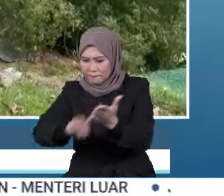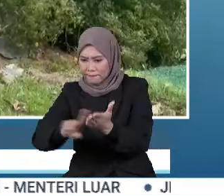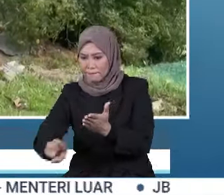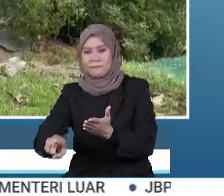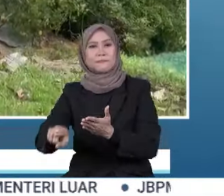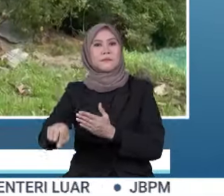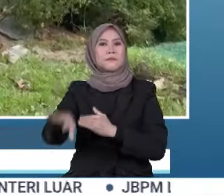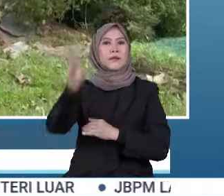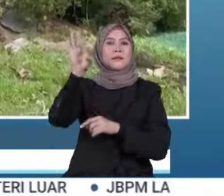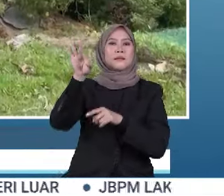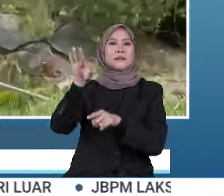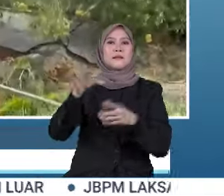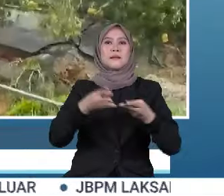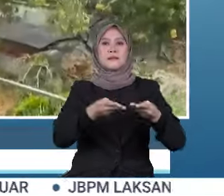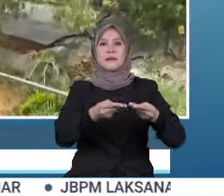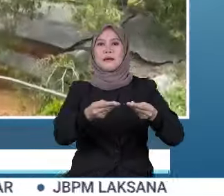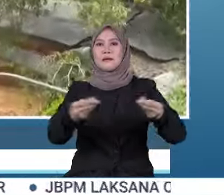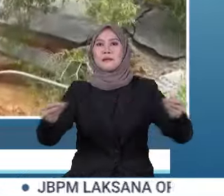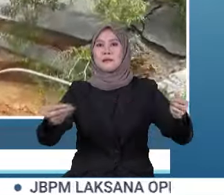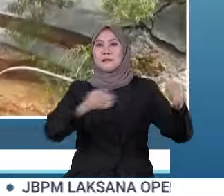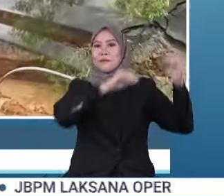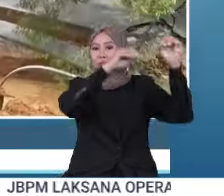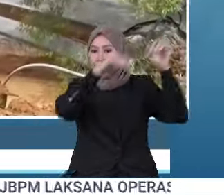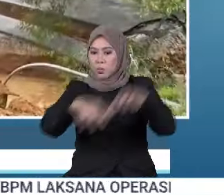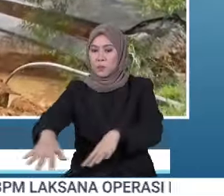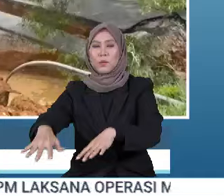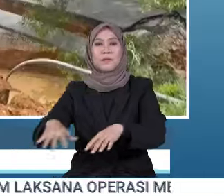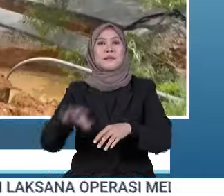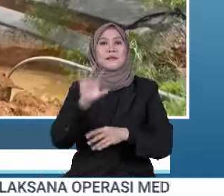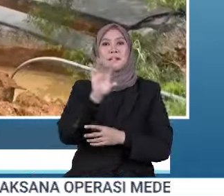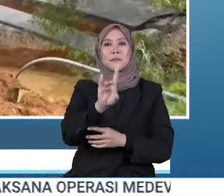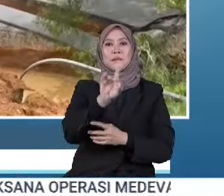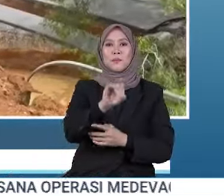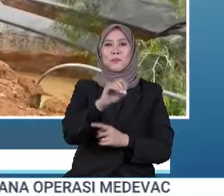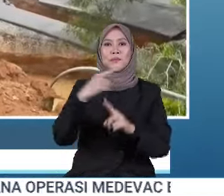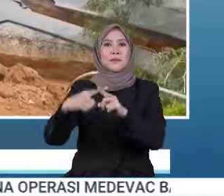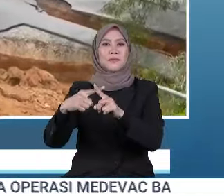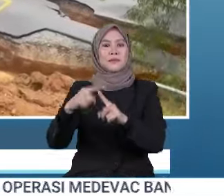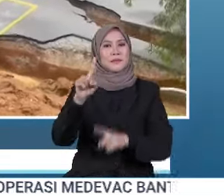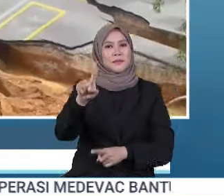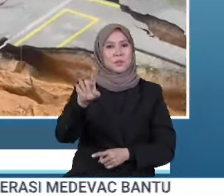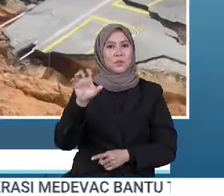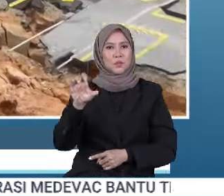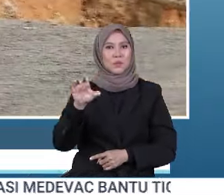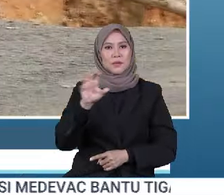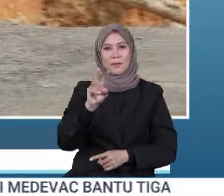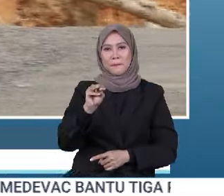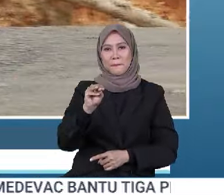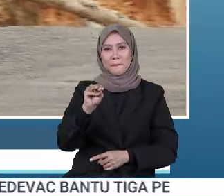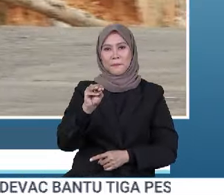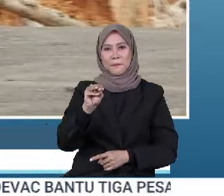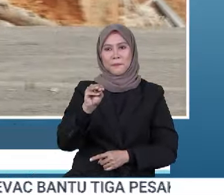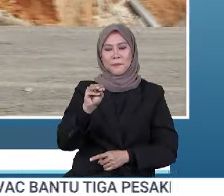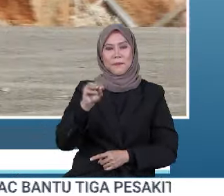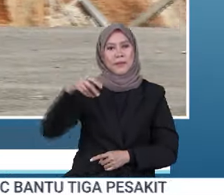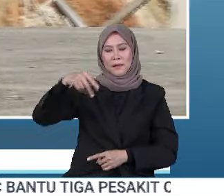dapati tanah runtuh seluas lebih kurang 80 kali 100 meer kaki